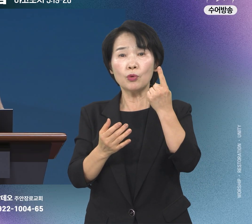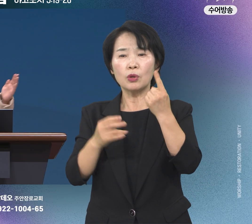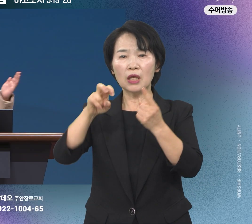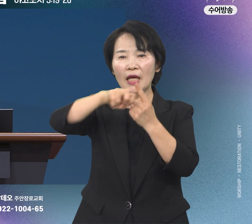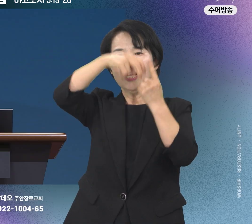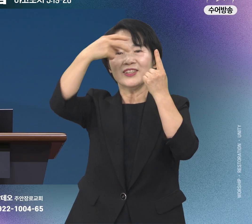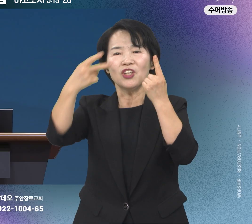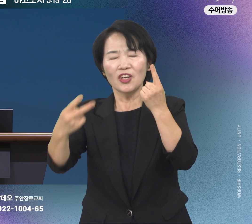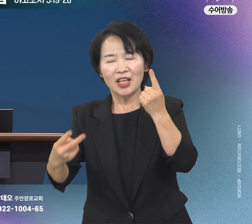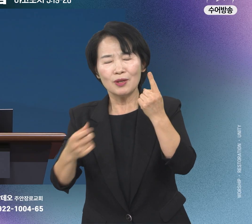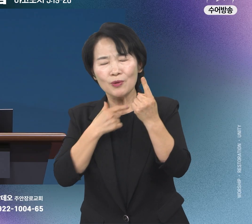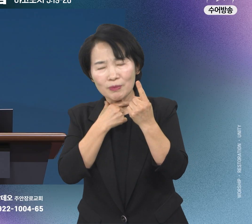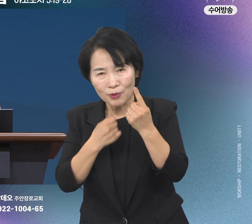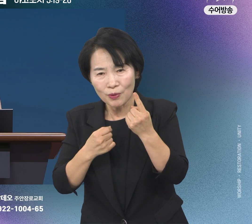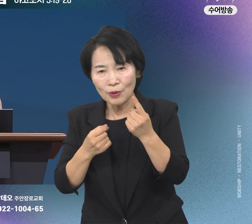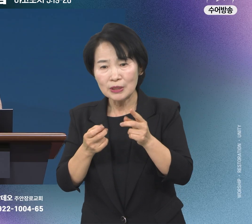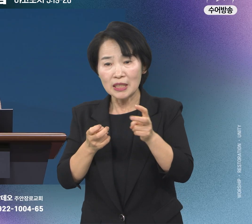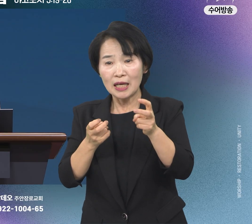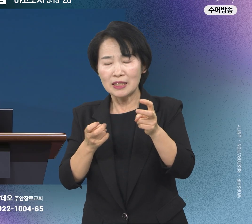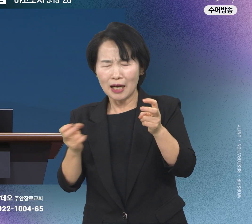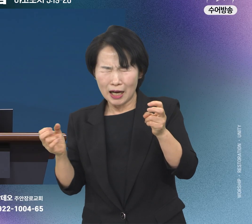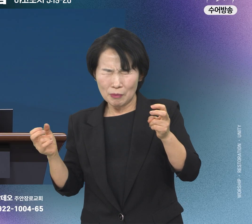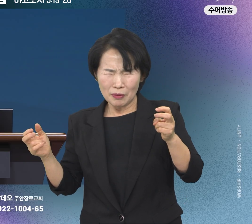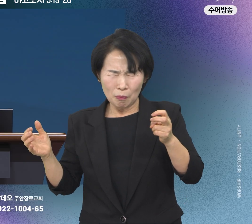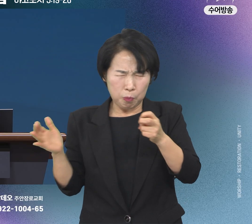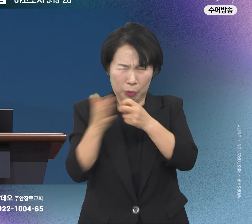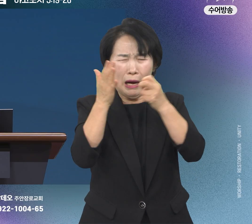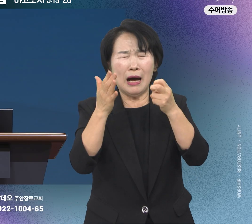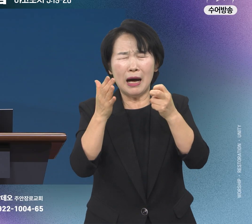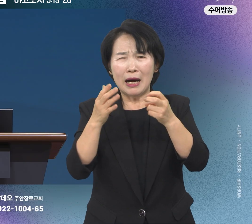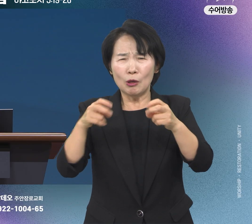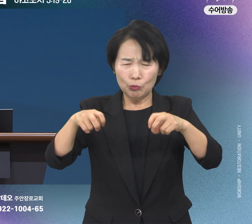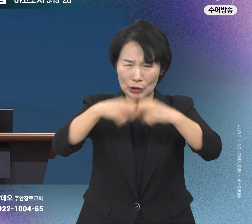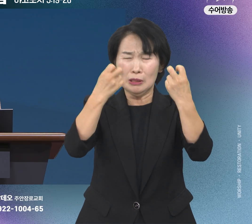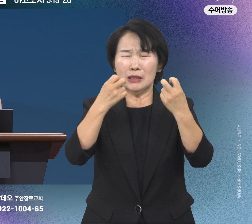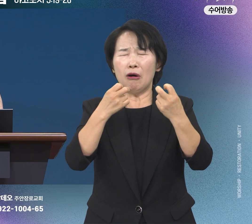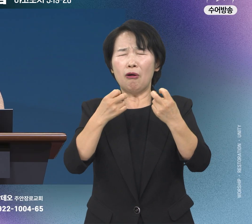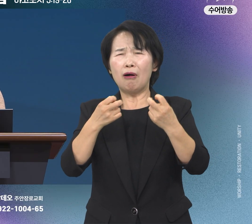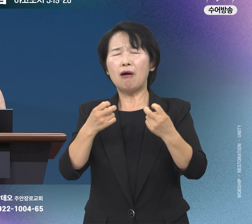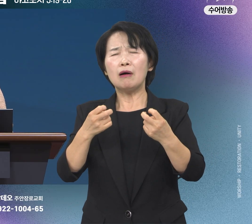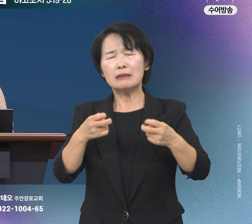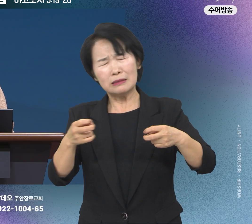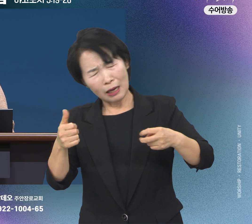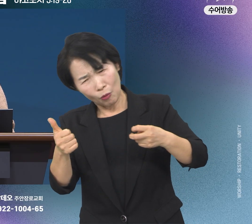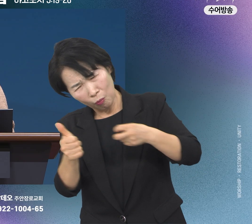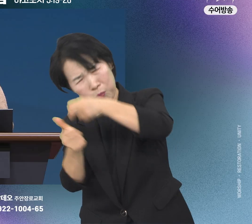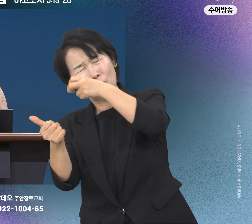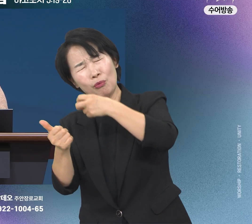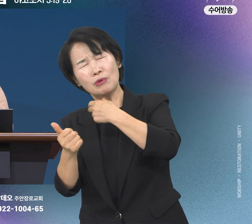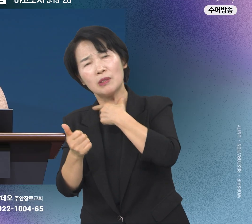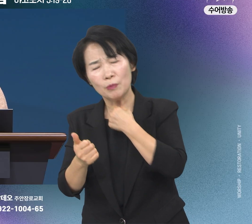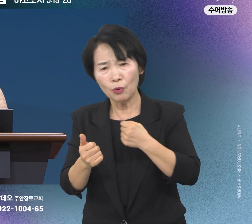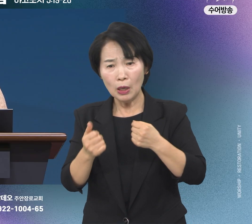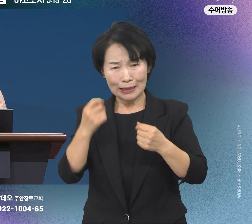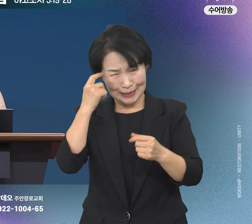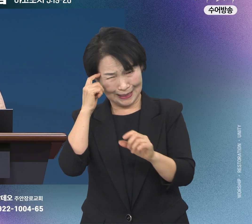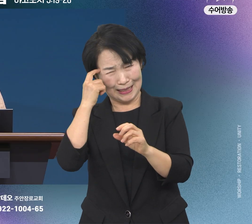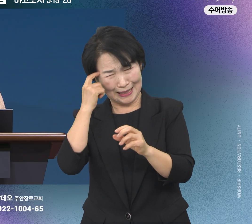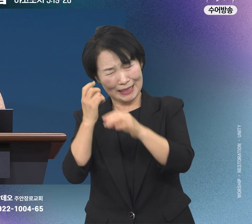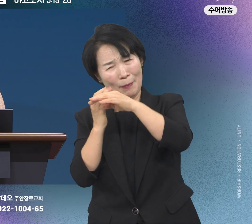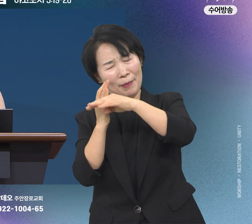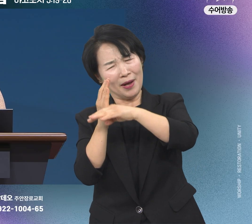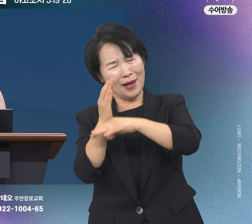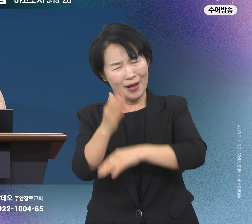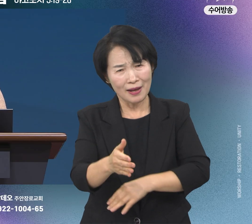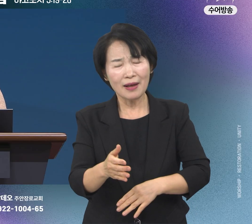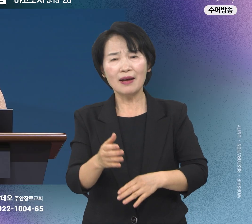뛰어내리고 차가 지나가면 몸을 던지고 그런 생활을 하루도 빠짐없이 했습니다. 근데 부모님 입장에선